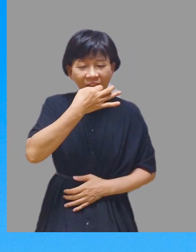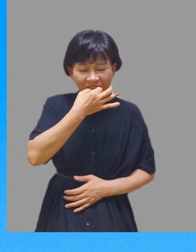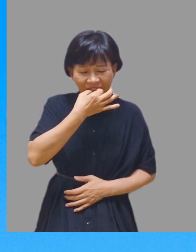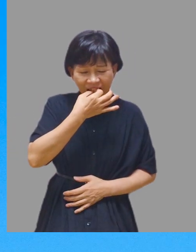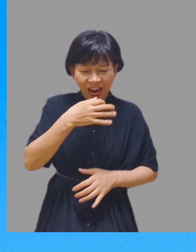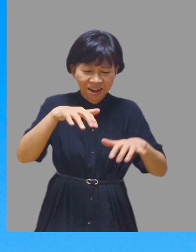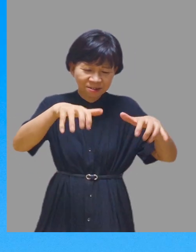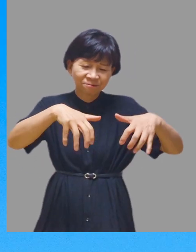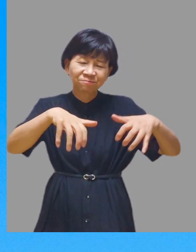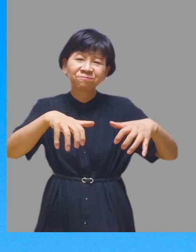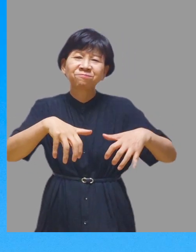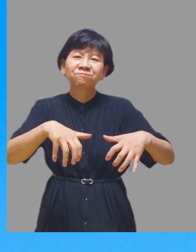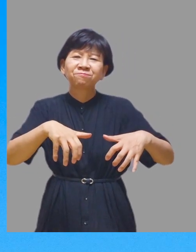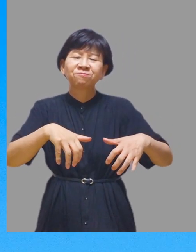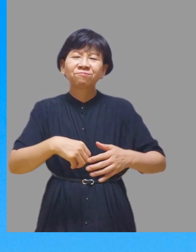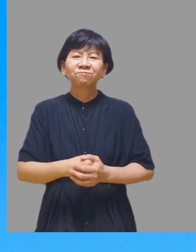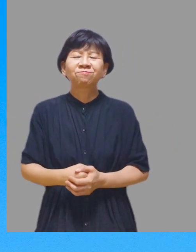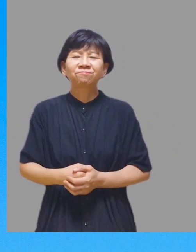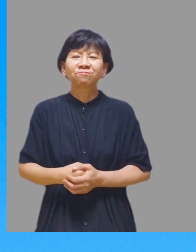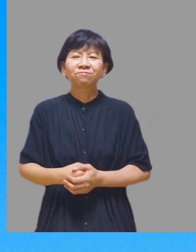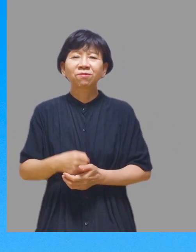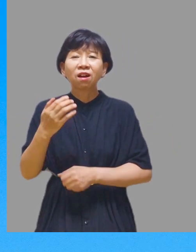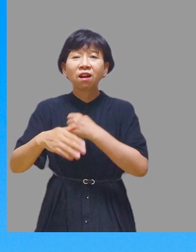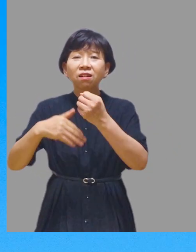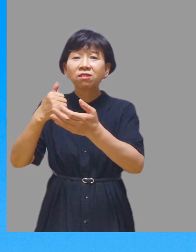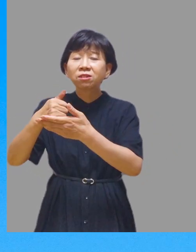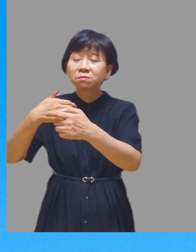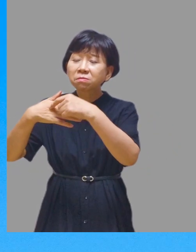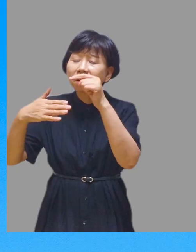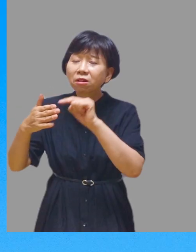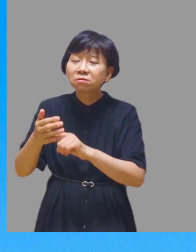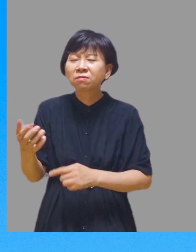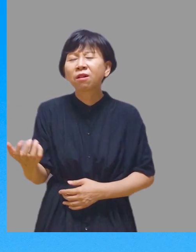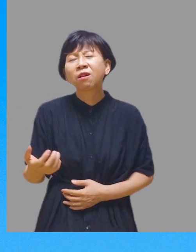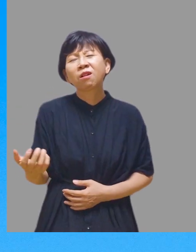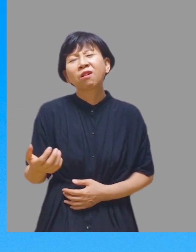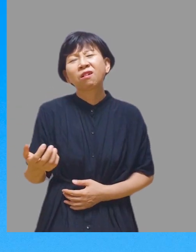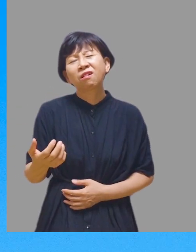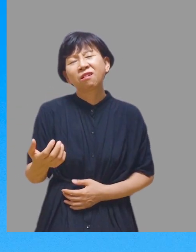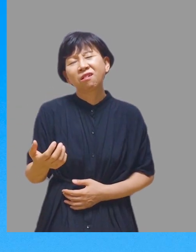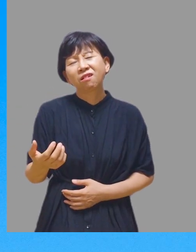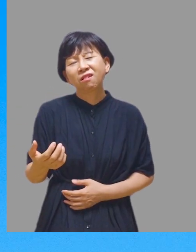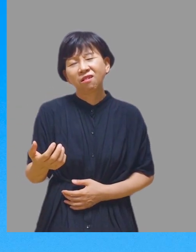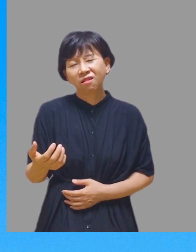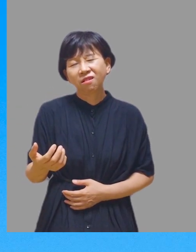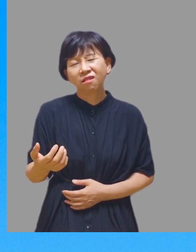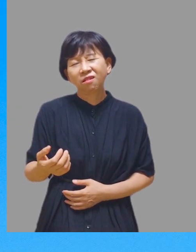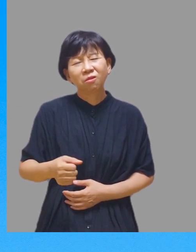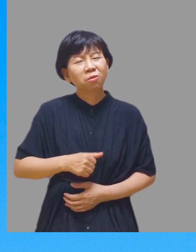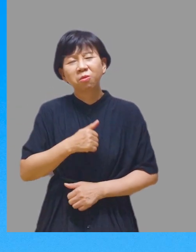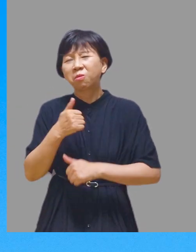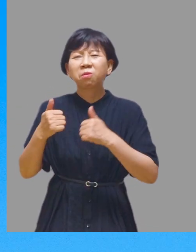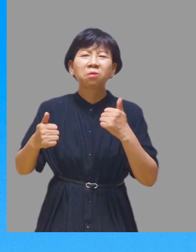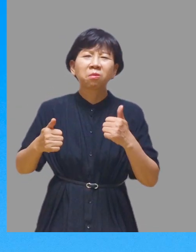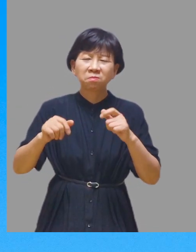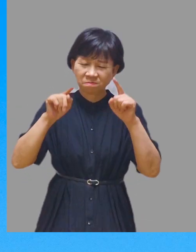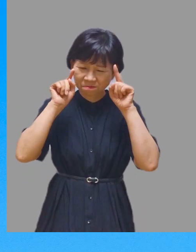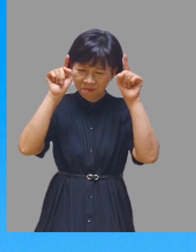챙기는데 급급했습니다. 그러니 하나님의 마음이 너무 아프죠. 하나님의 경노,